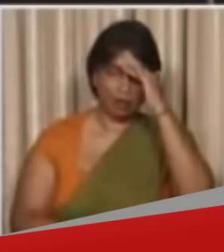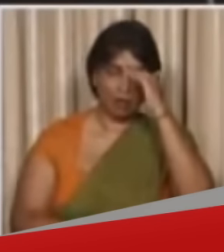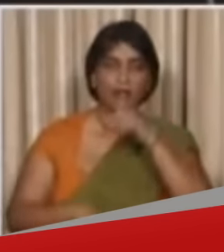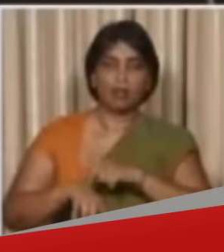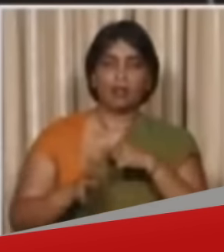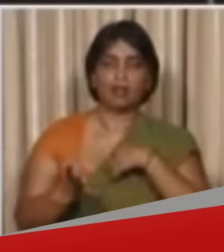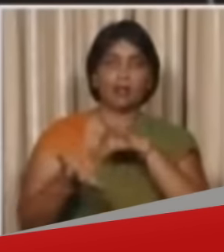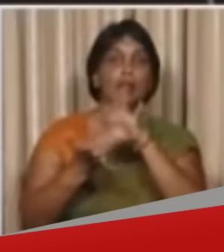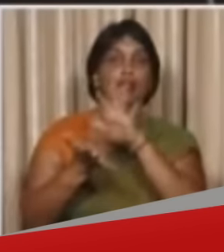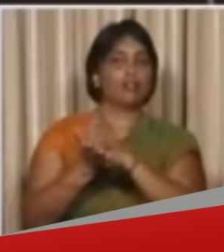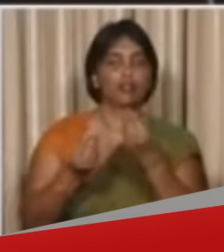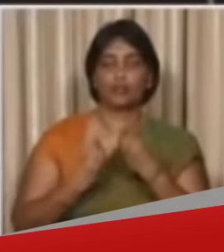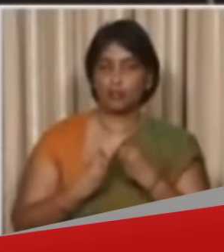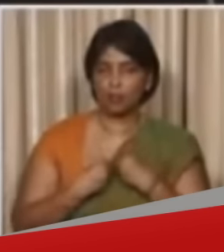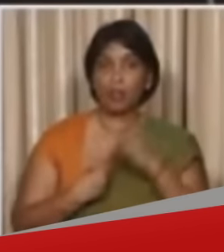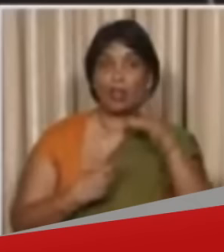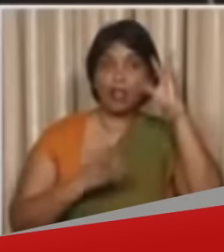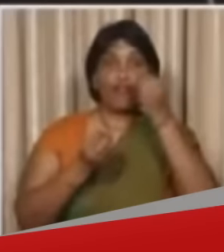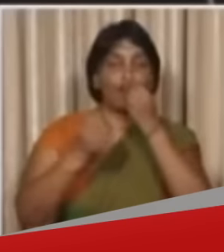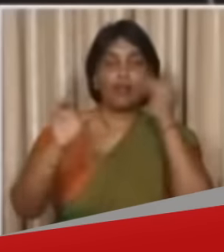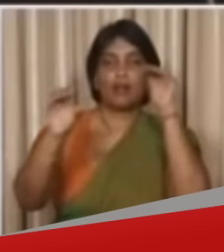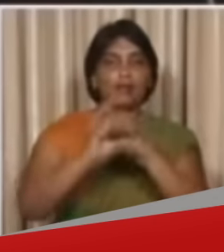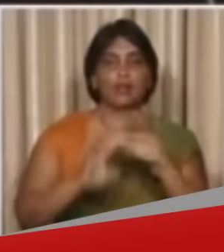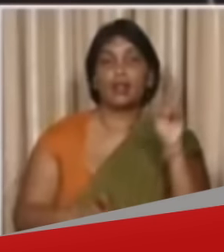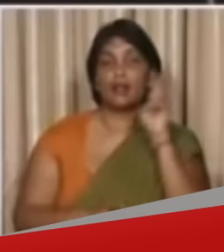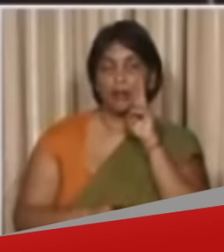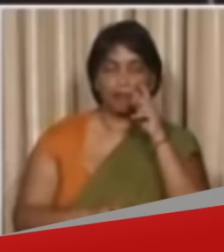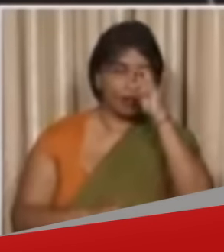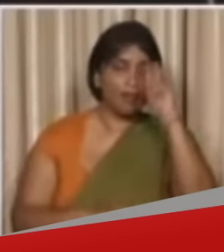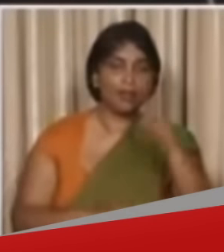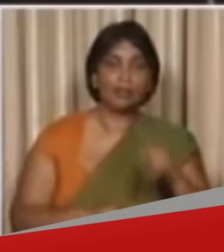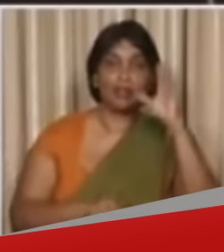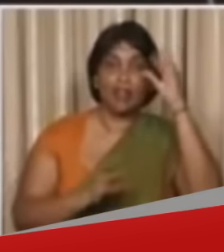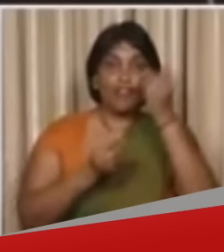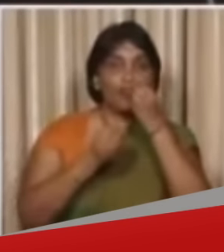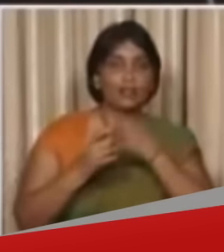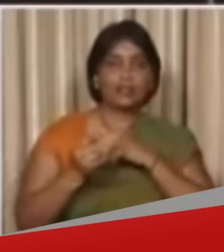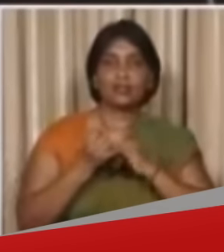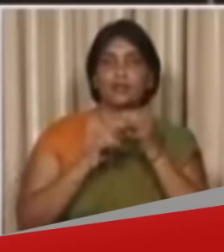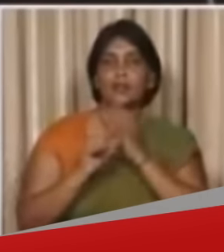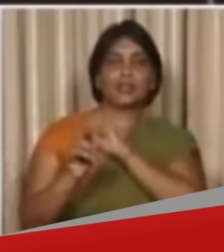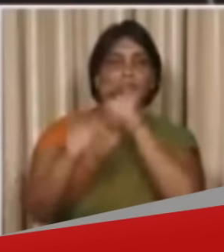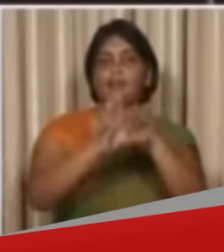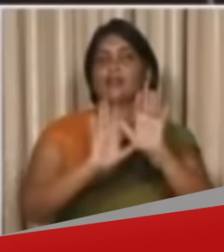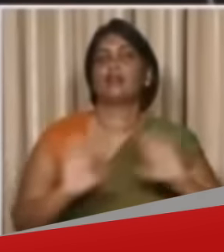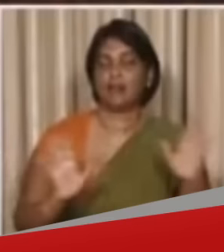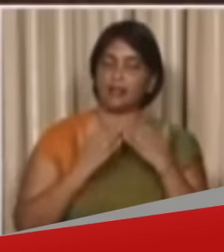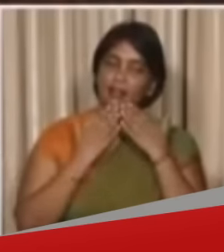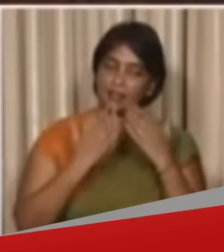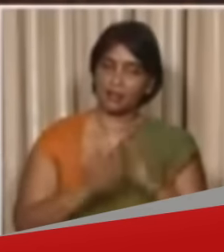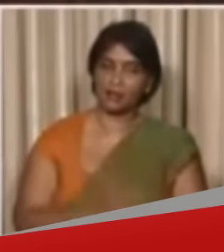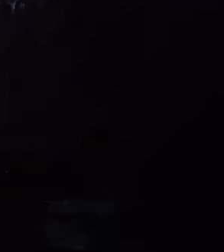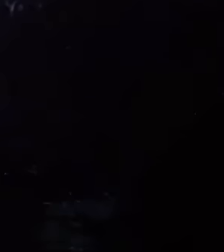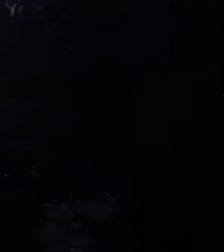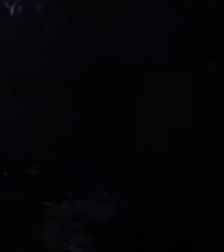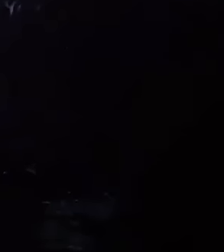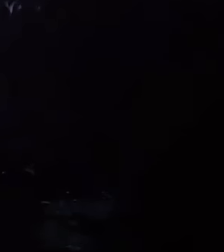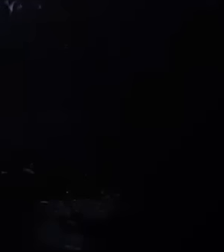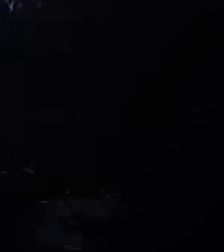පොයින්ට් එක හම්බුනේ නැහැ අපි ඩිනර් එකට ගියේ නැත්තේ රනිල් වික්‍රමසිංහ මහත්තයා දෙන ඩිනර් වලට සජිත් ප්‍රේමදාස මහත්තයා යන්නේ නැති නිසා බොහොම පැහැදිලි ඕඩර් ප්ලීස් ඕඩර් ප්ලීස්.